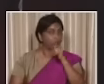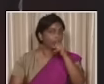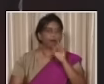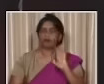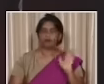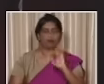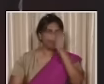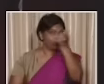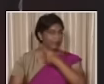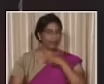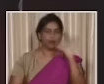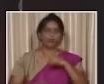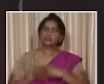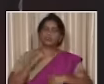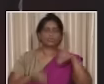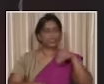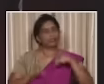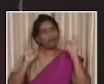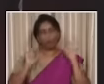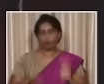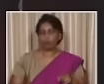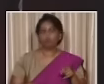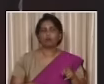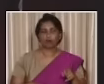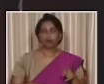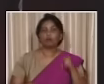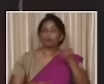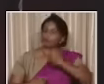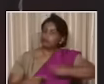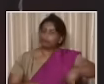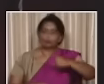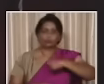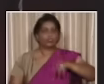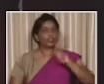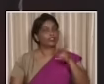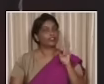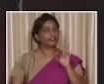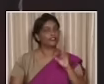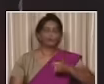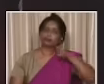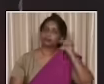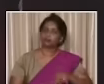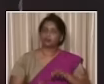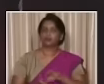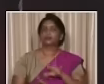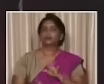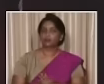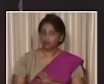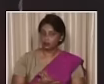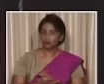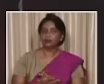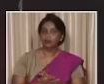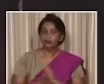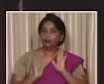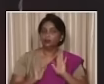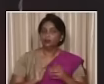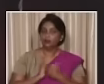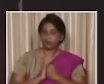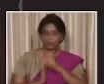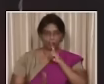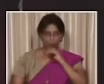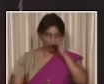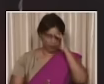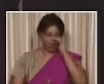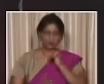නෑ ඡන්දයක් අවශ්‍ය නෑ ඒකමතිකව 225ම එකඟයි කියලා. හැබැයි ගරු